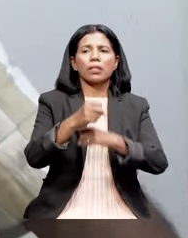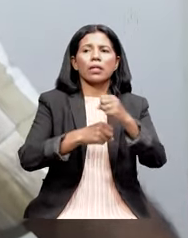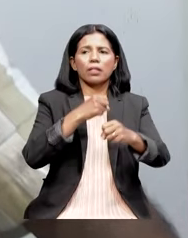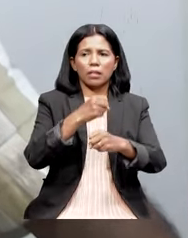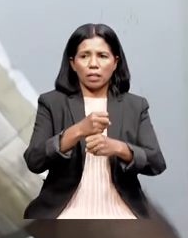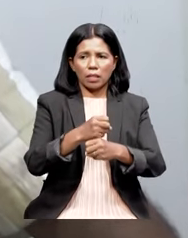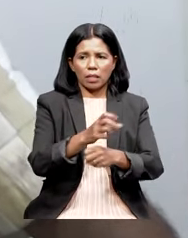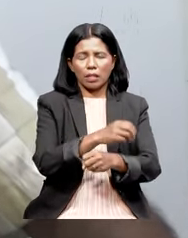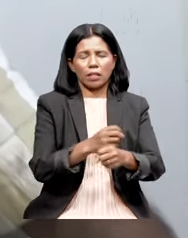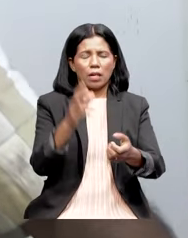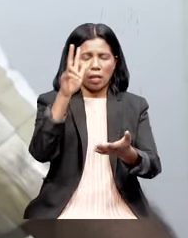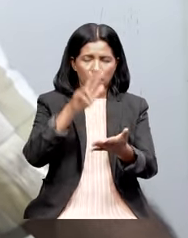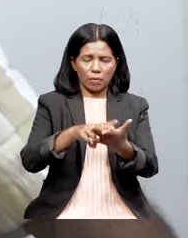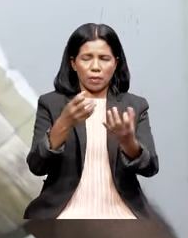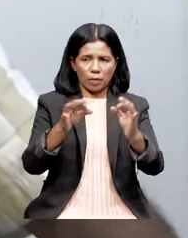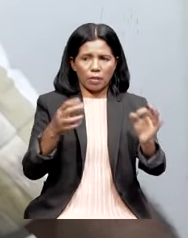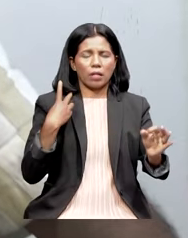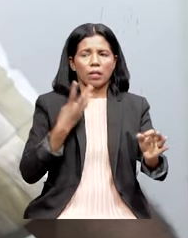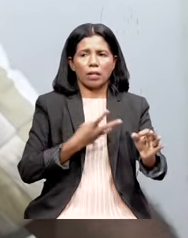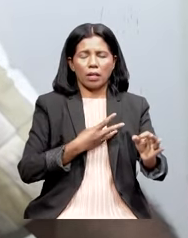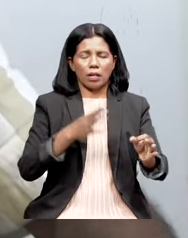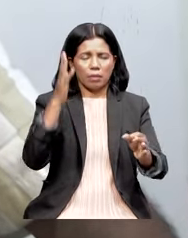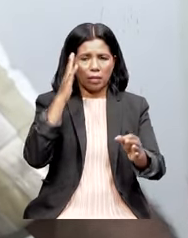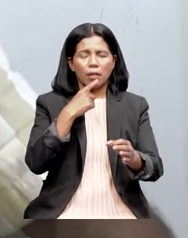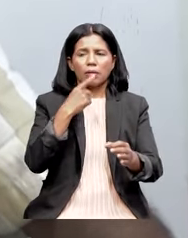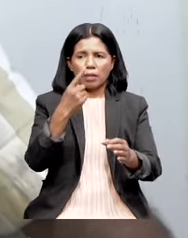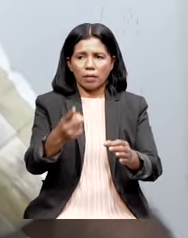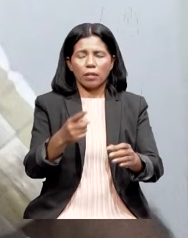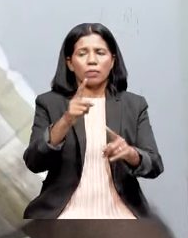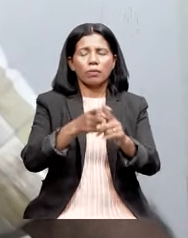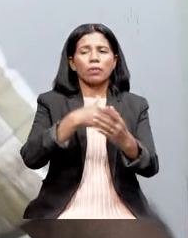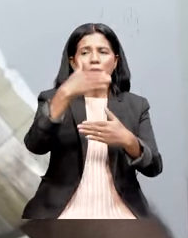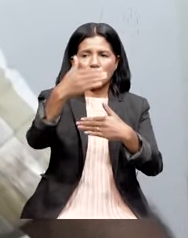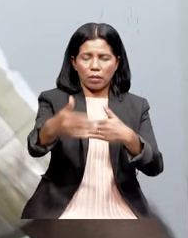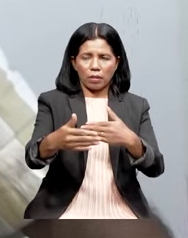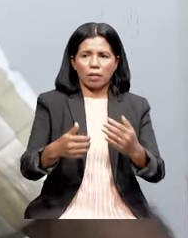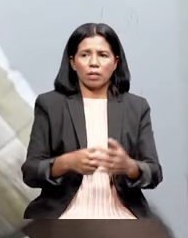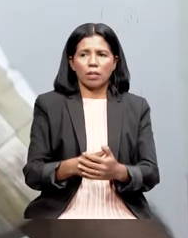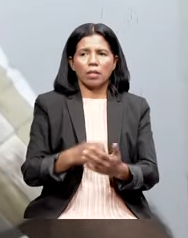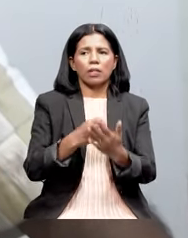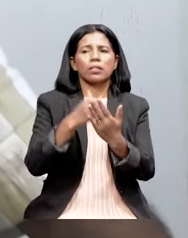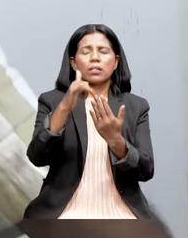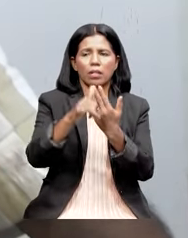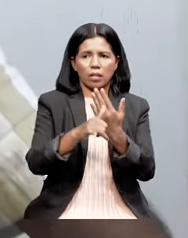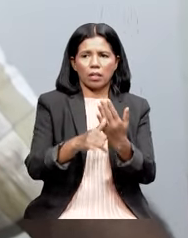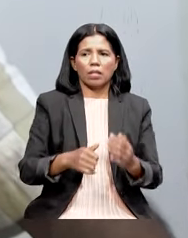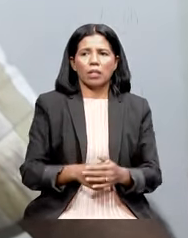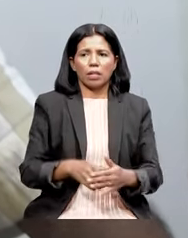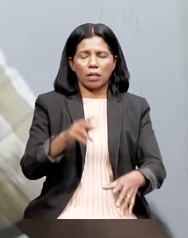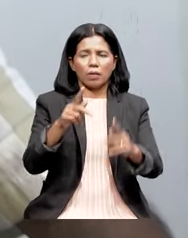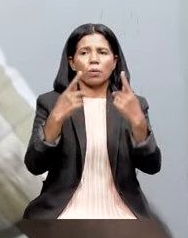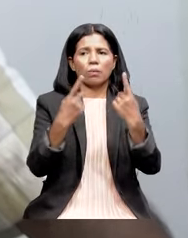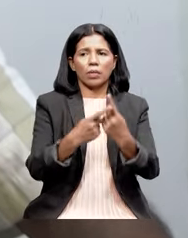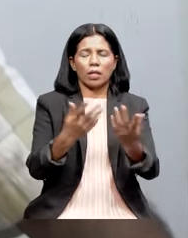Sesi satu nus aproba agora maka hamen ya fulang oiga oti awal zanda itu kari. Neos em kumpanya